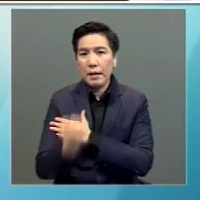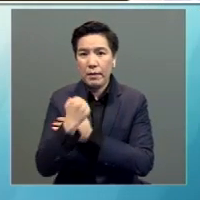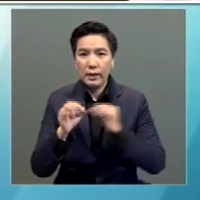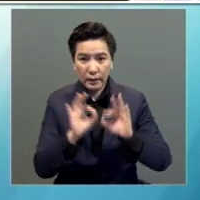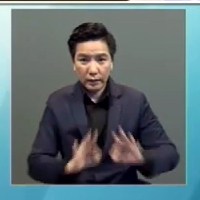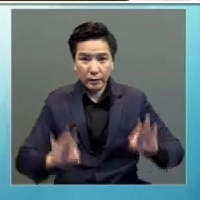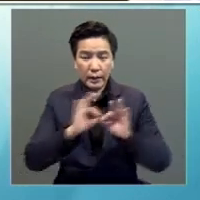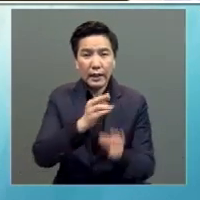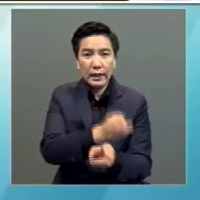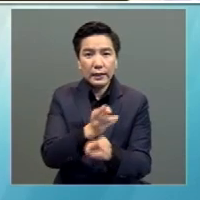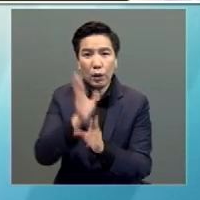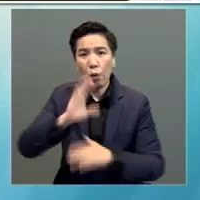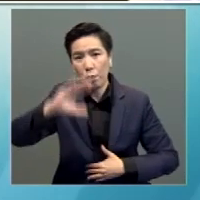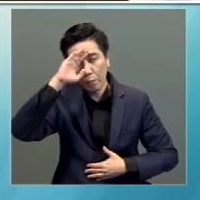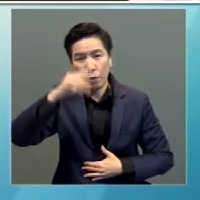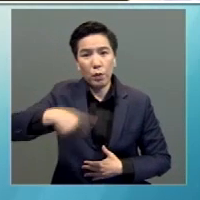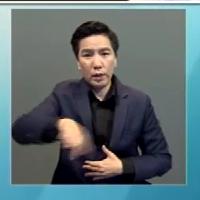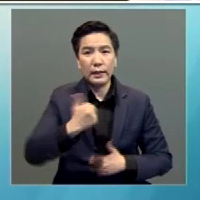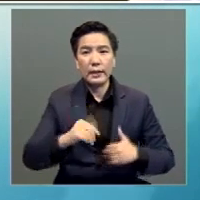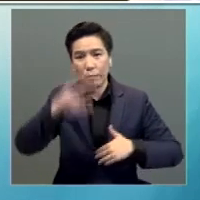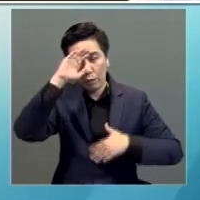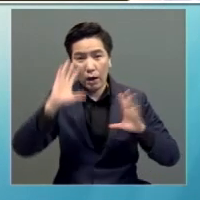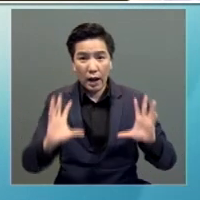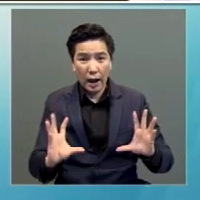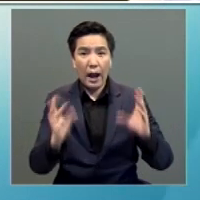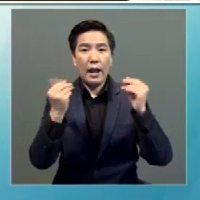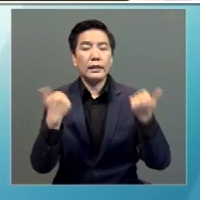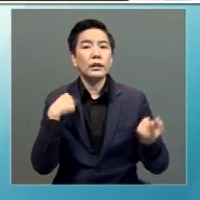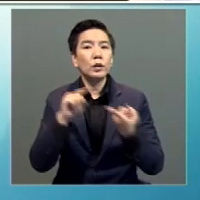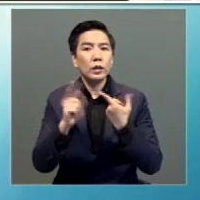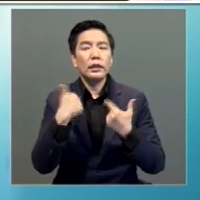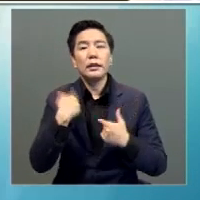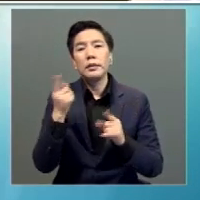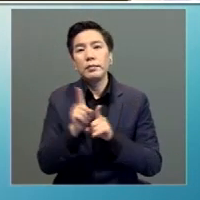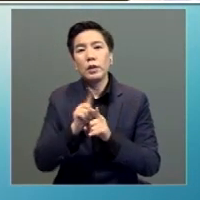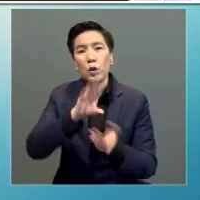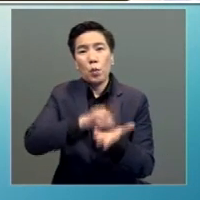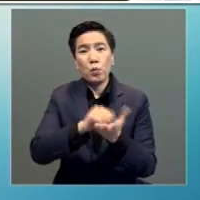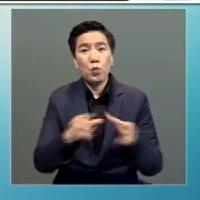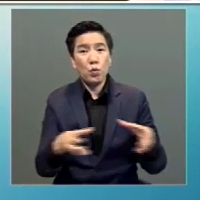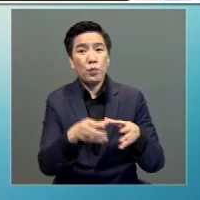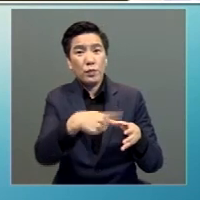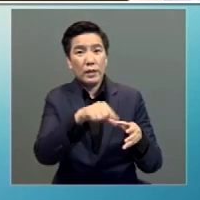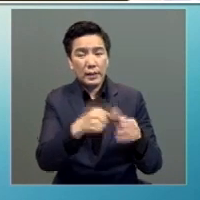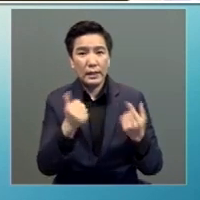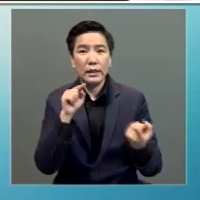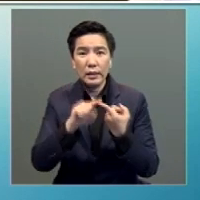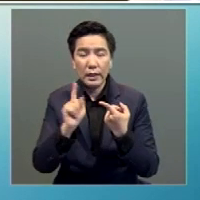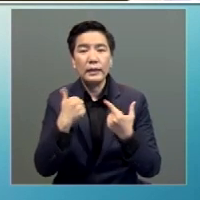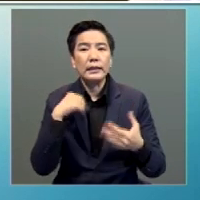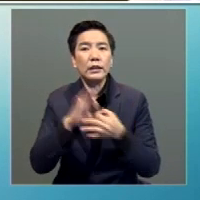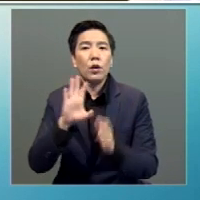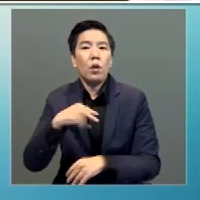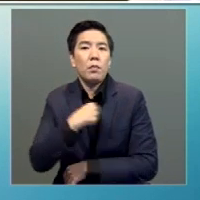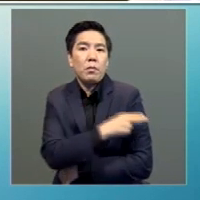ในการรักษาผู้ป่วยจนกระทั่งหายดีขึ้นมาซึ่งเราจะต้องเรียกข้อมูลชุดนี้จากทางภาคของโรง